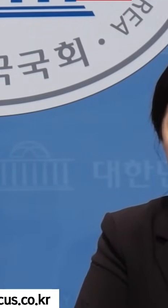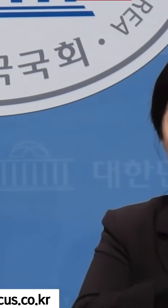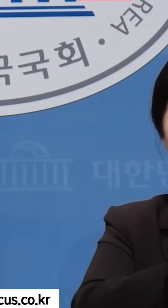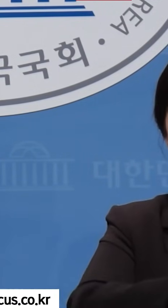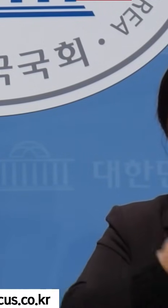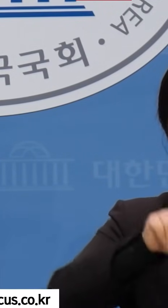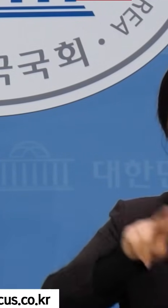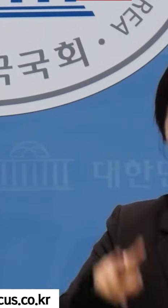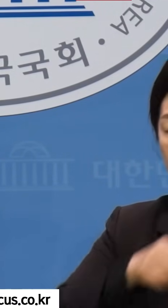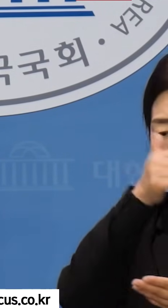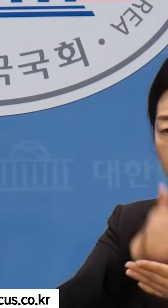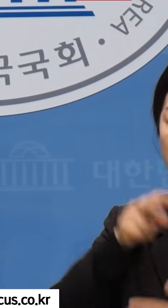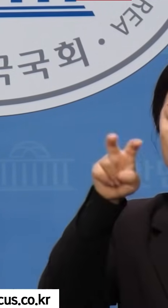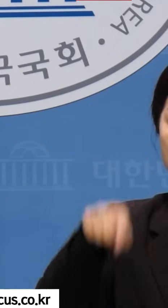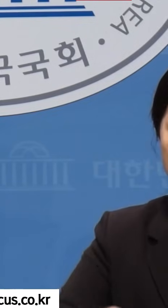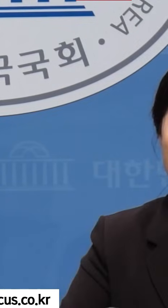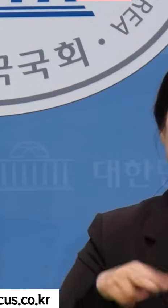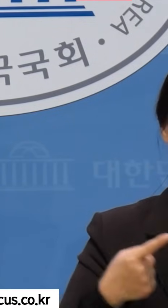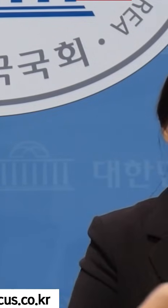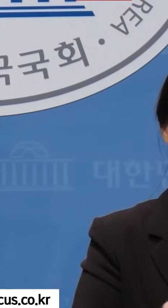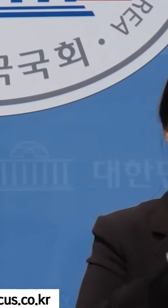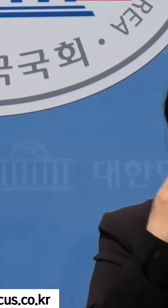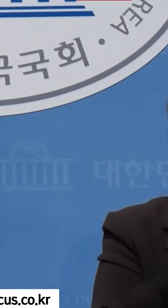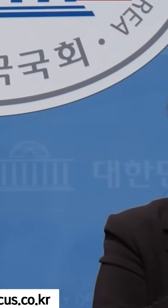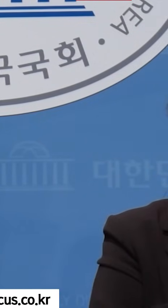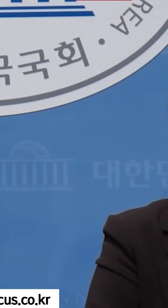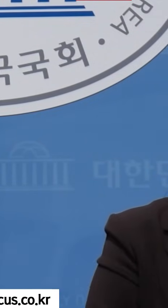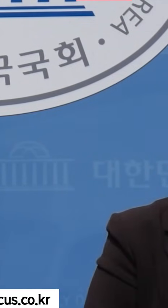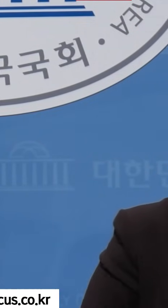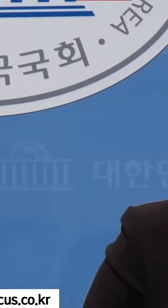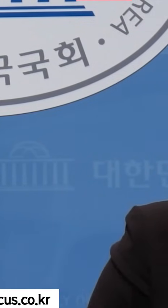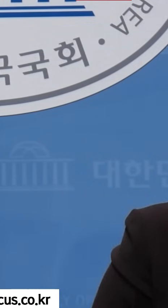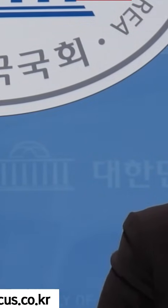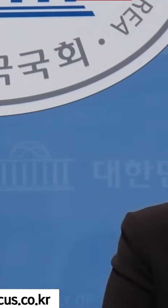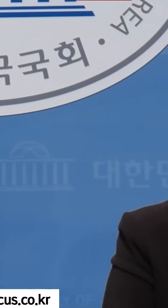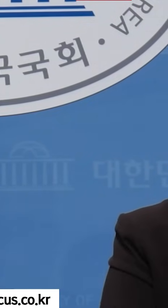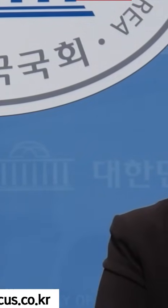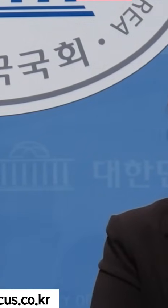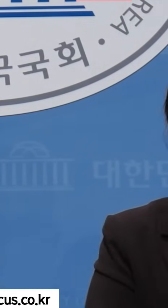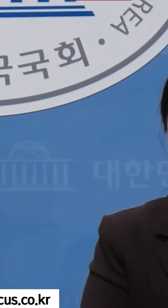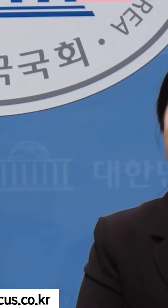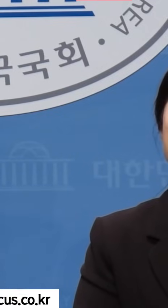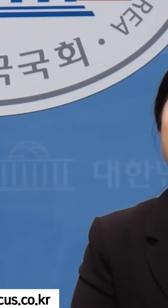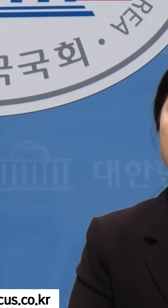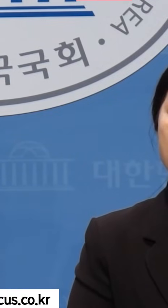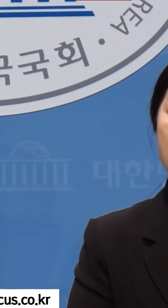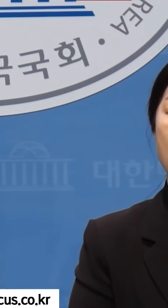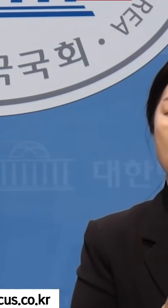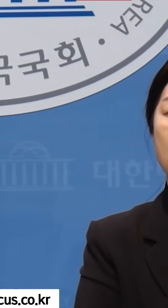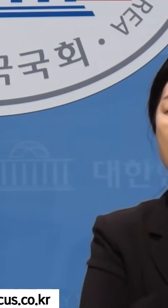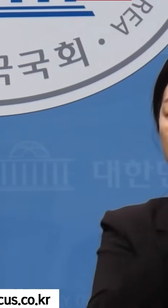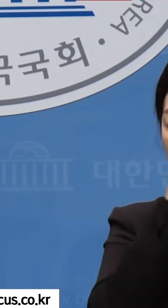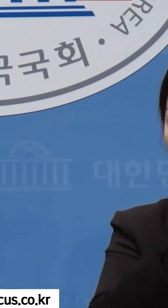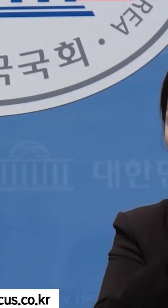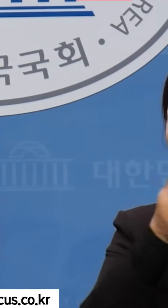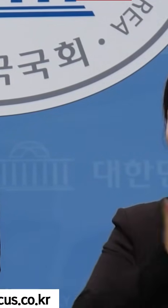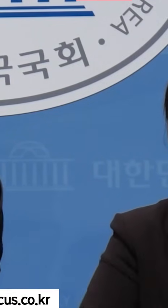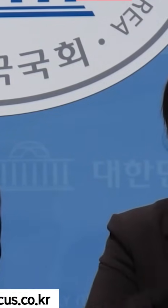무죄가 나오더라도 민사에서 명예훼손 책임을 질 가능성이 이만큼 3, 40이 남아 있는데 반대로